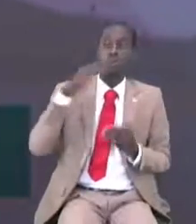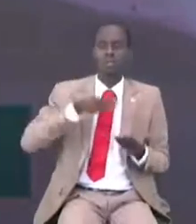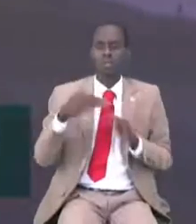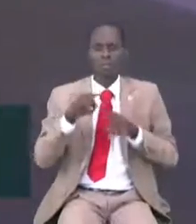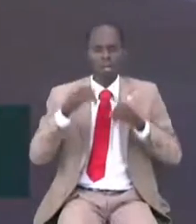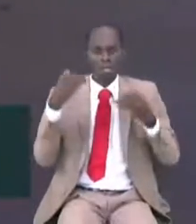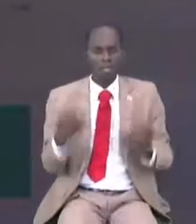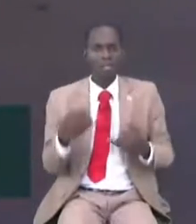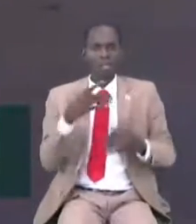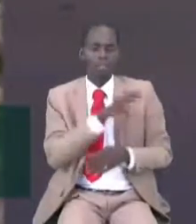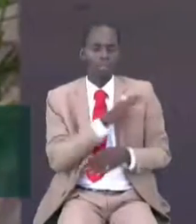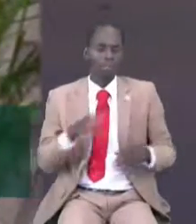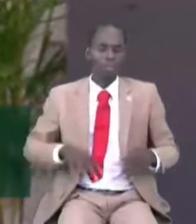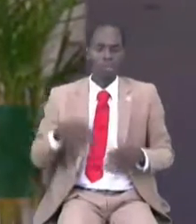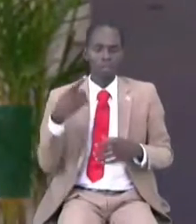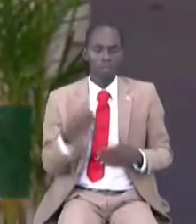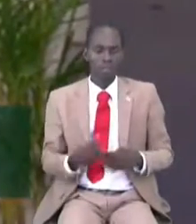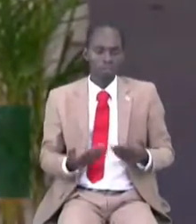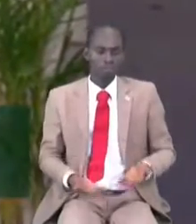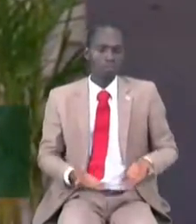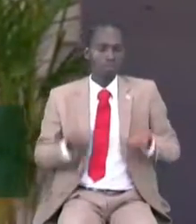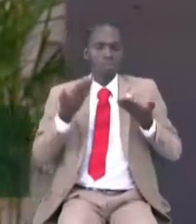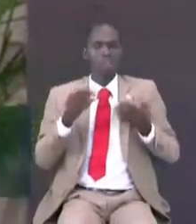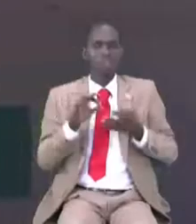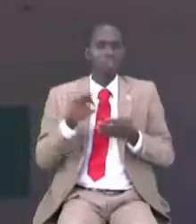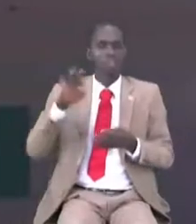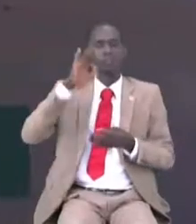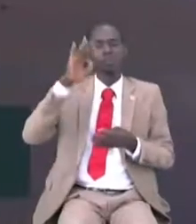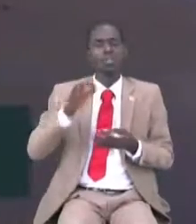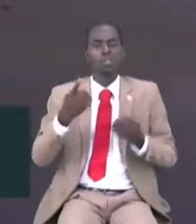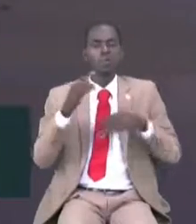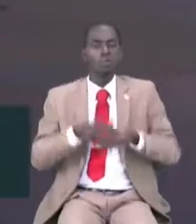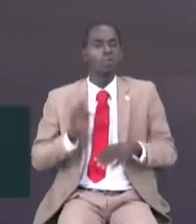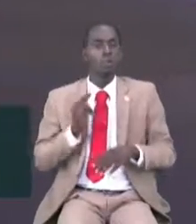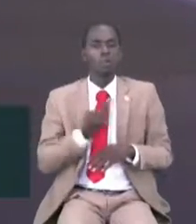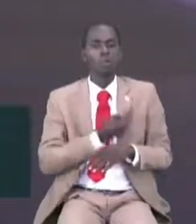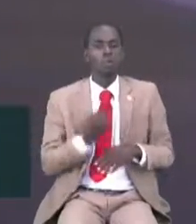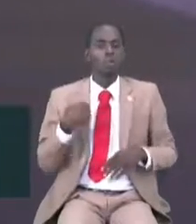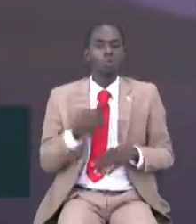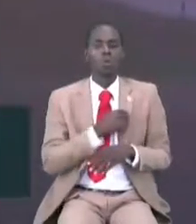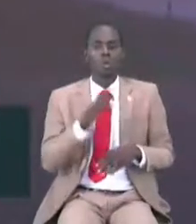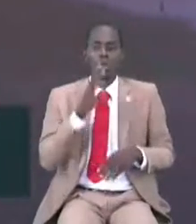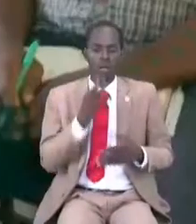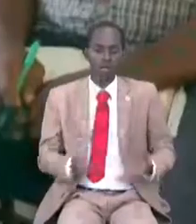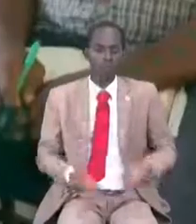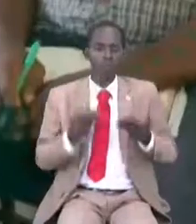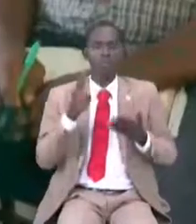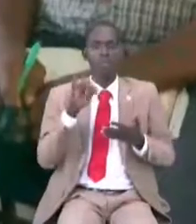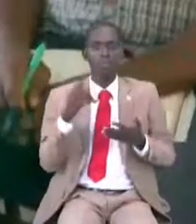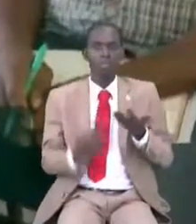vivification, l'esprit de vie est venu en nous et nous sommes vivifiés par la vie de Christ. Et